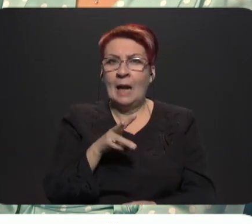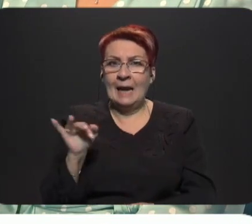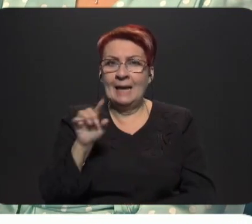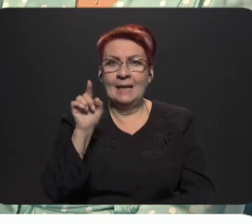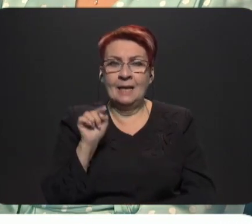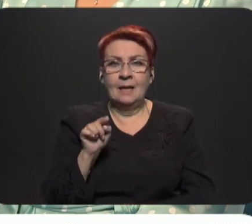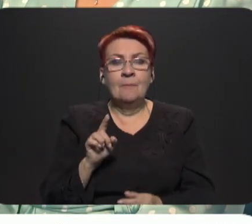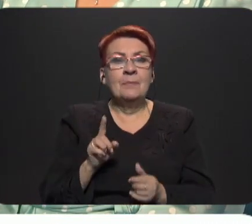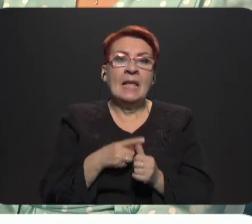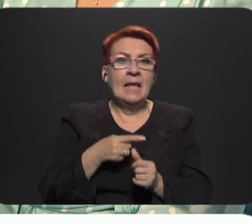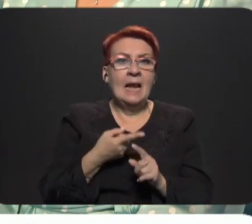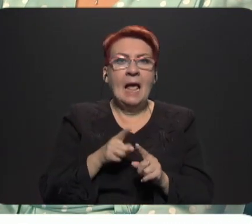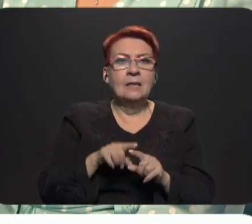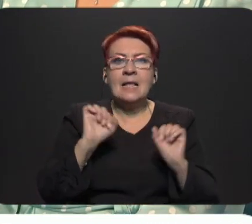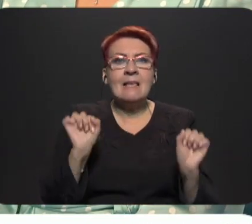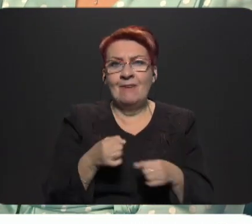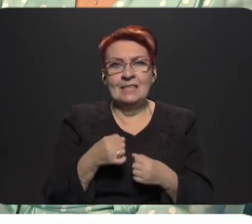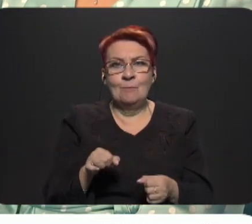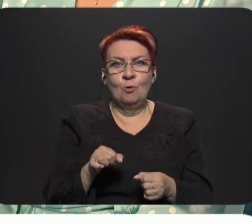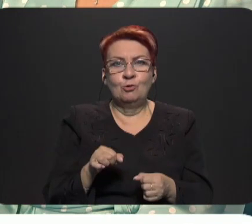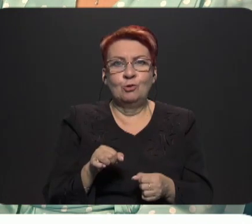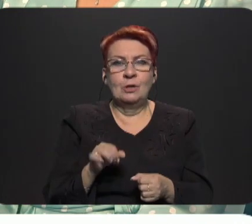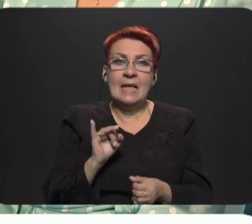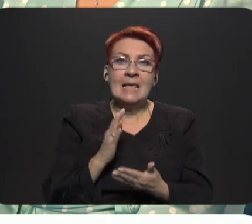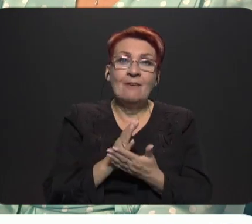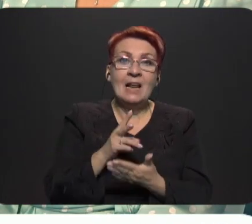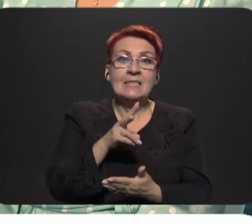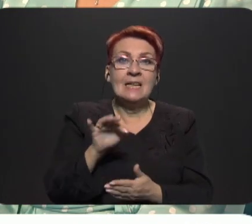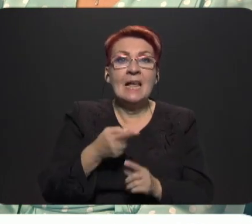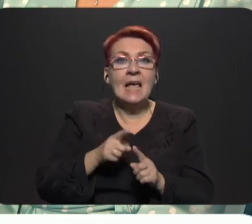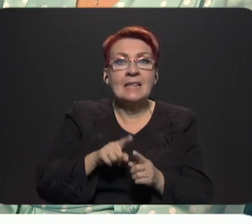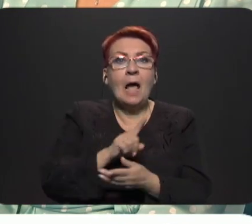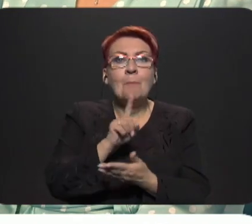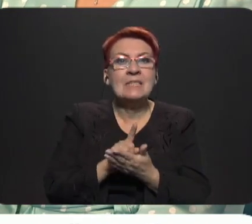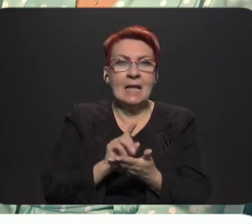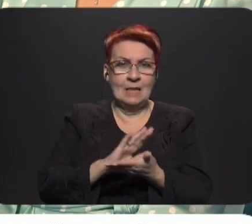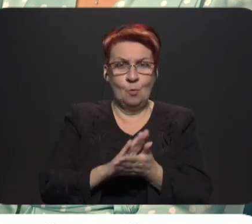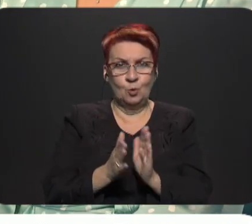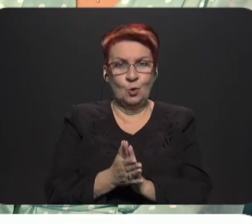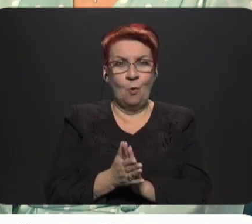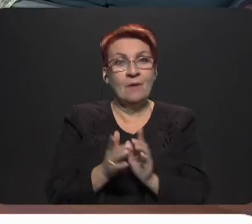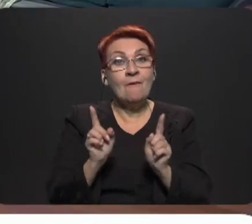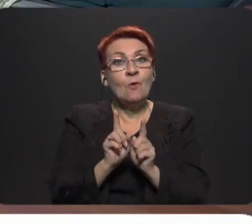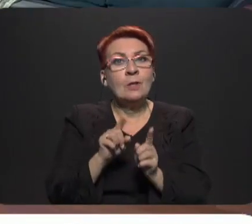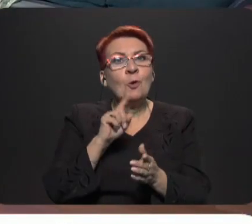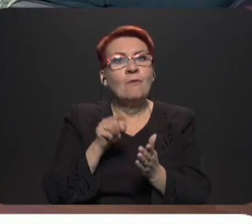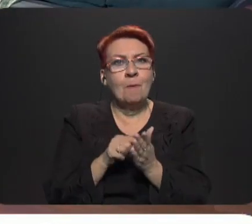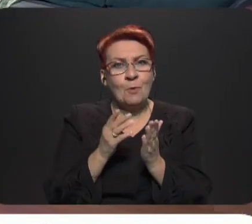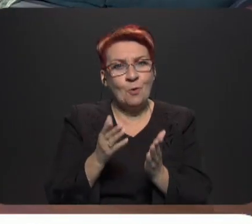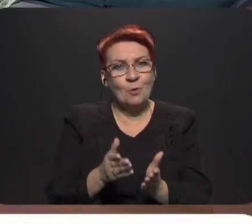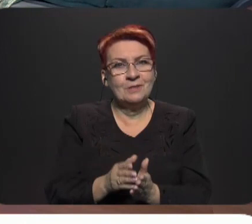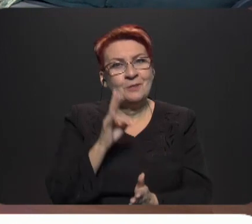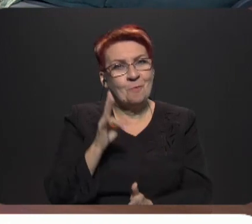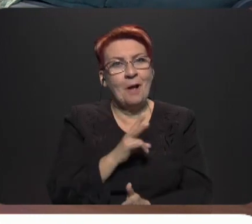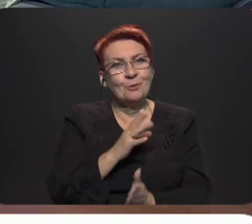Или это невозможно? И вообще является ли это обязательным условием для наследования Царства? Да.